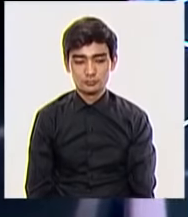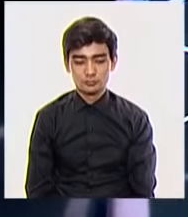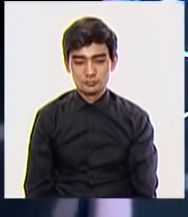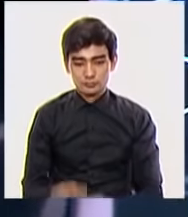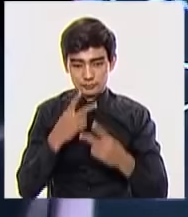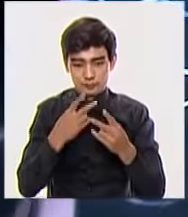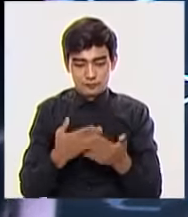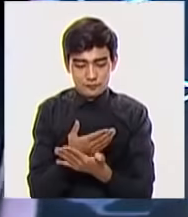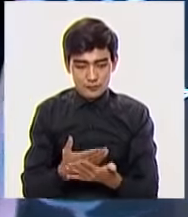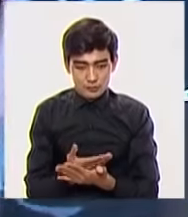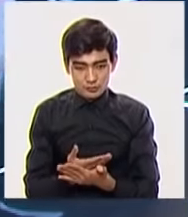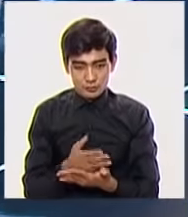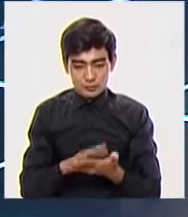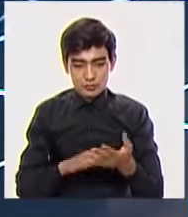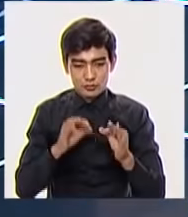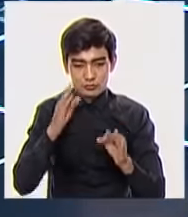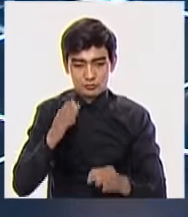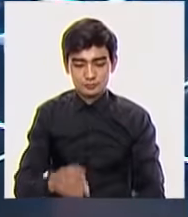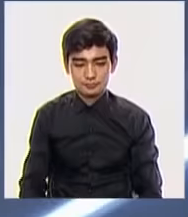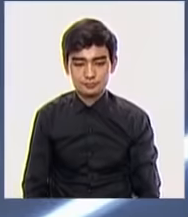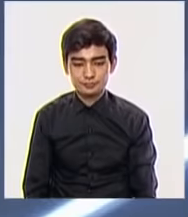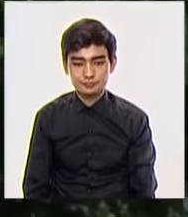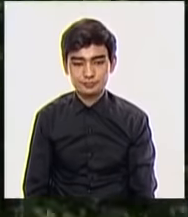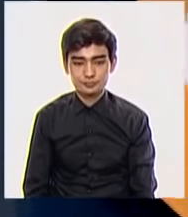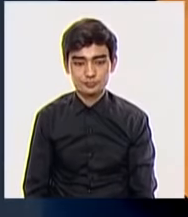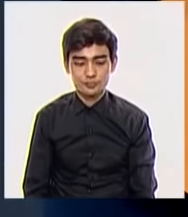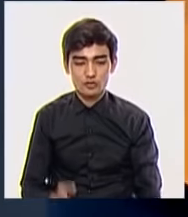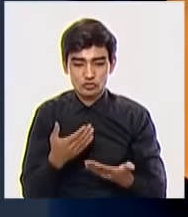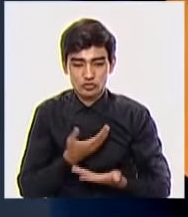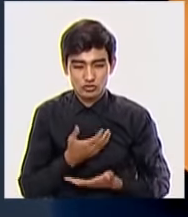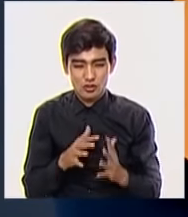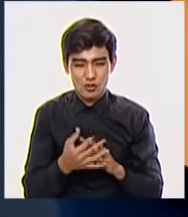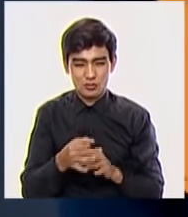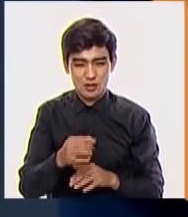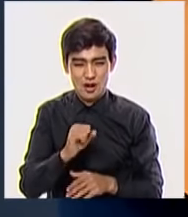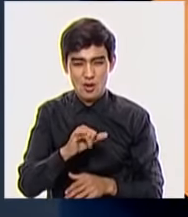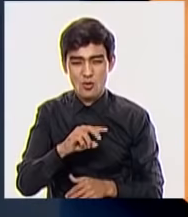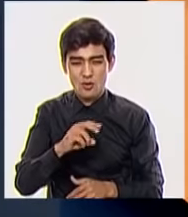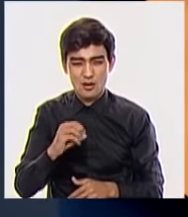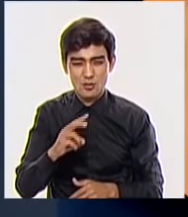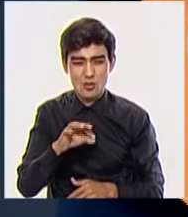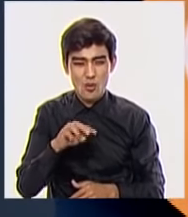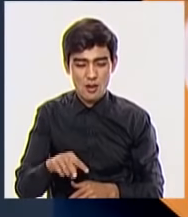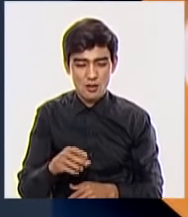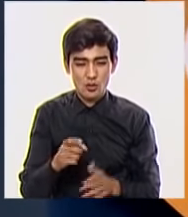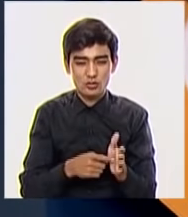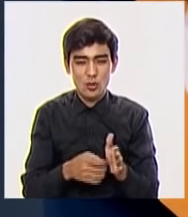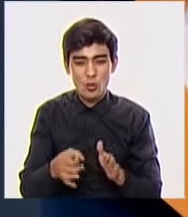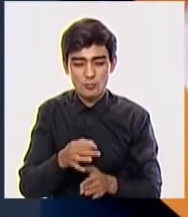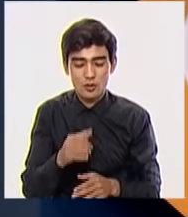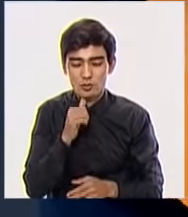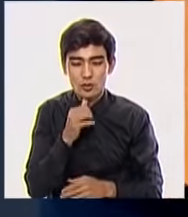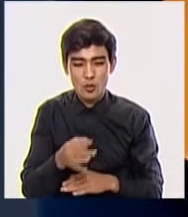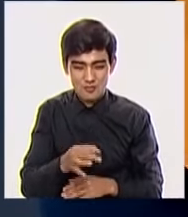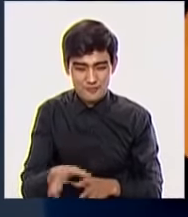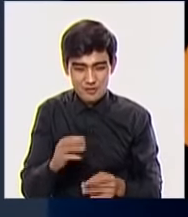Вы смотрите новости Информбюро. Продолжаем выпуск. Жители села Аули-Иколь в Костанайской области боятся взлететь на